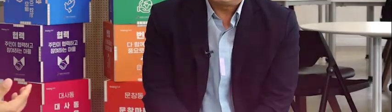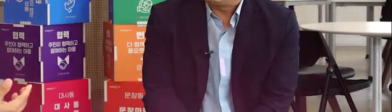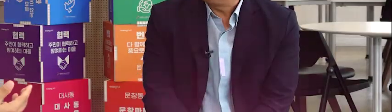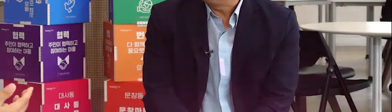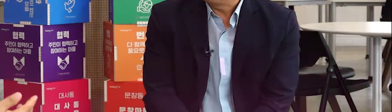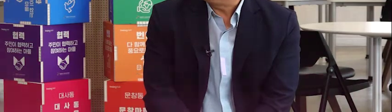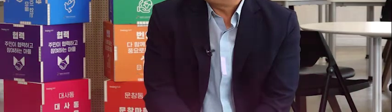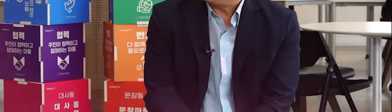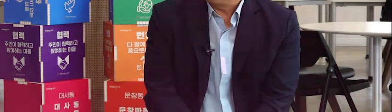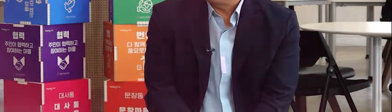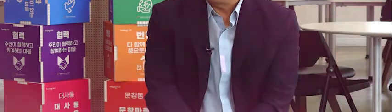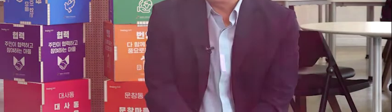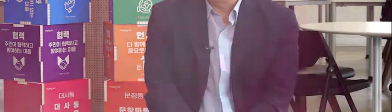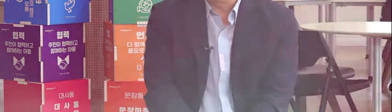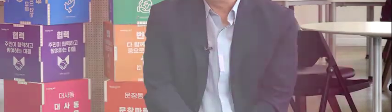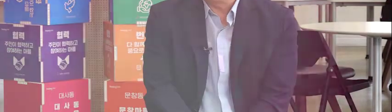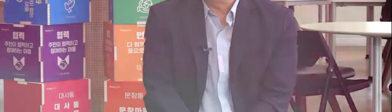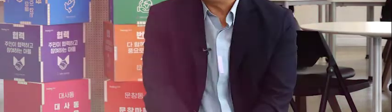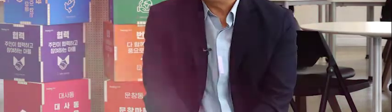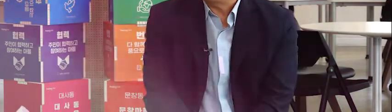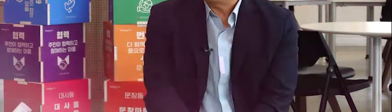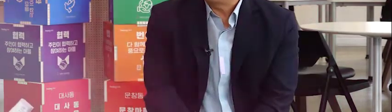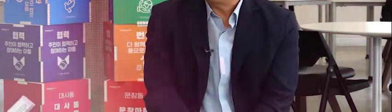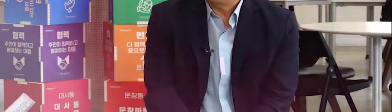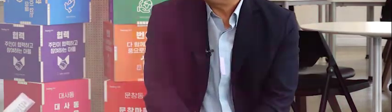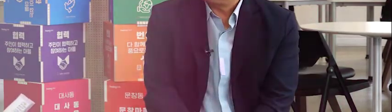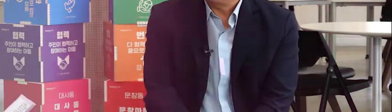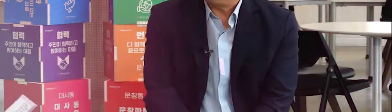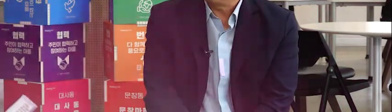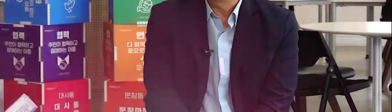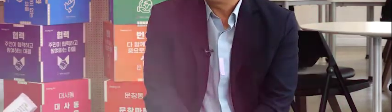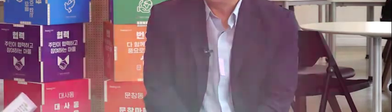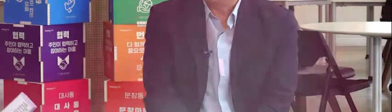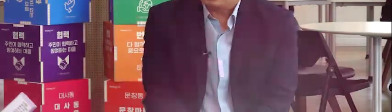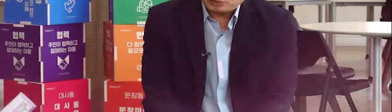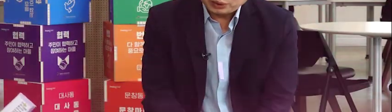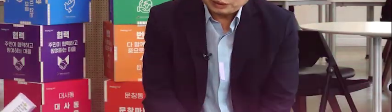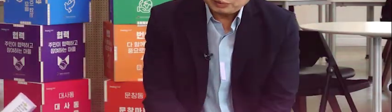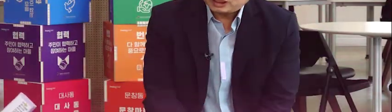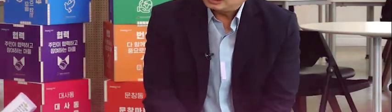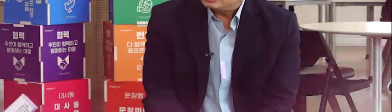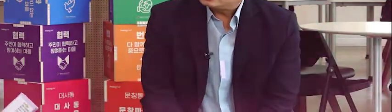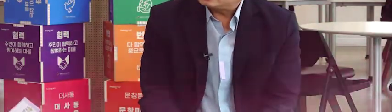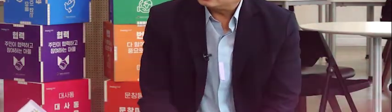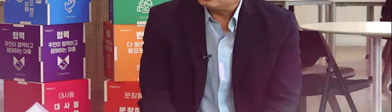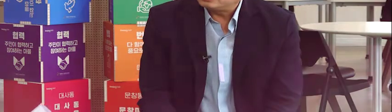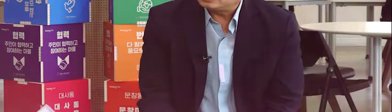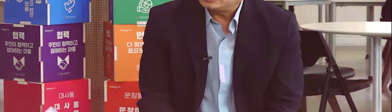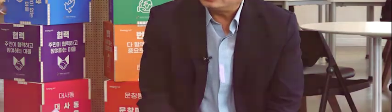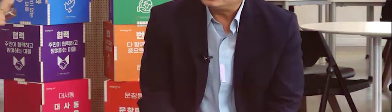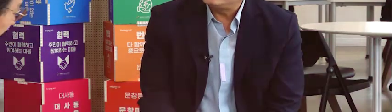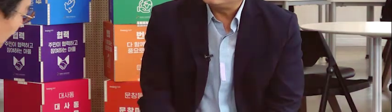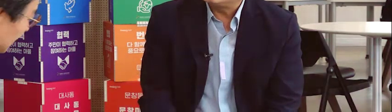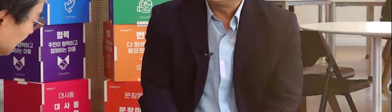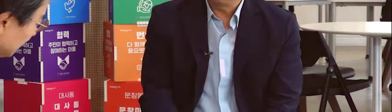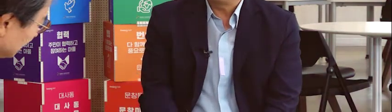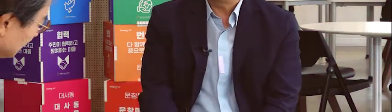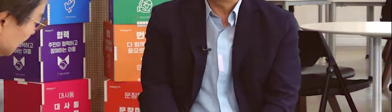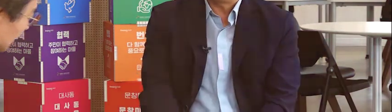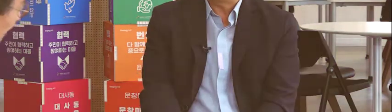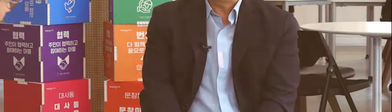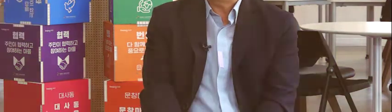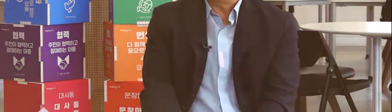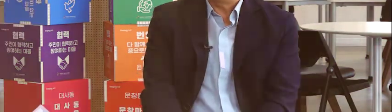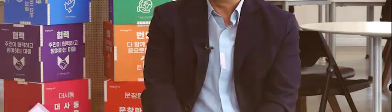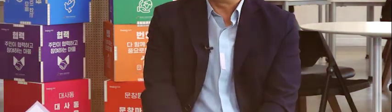지역적 어떤 여건들이 좀 다를 수가 있기 때문에요. 그 나타나는 현상들은 조금 다를 수는 있다고 보여집니다. 그런데 개인적인 생각은